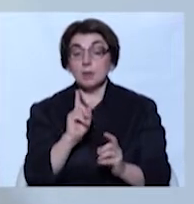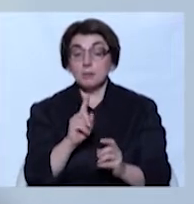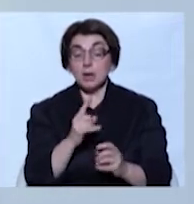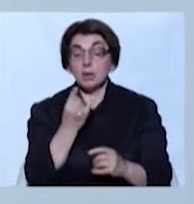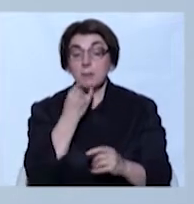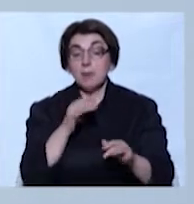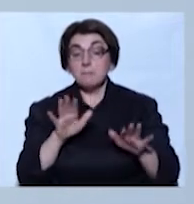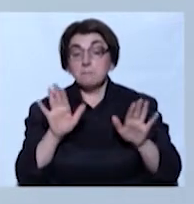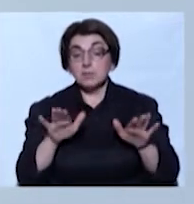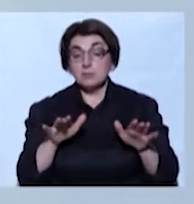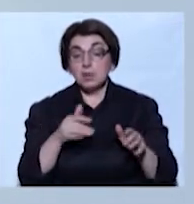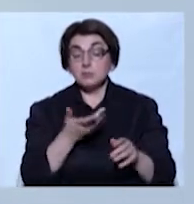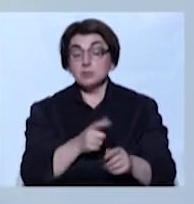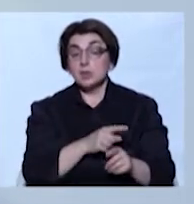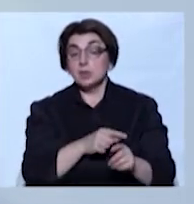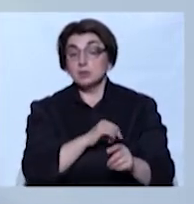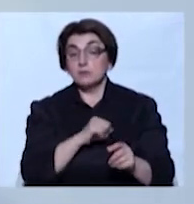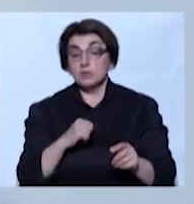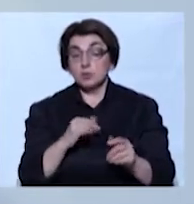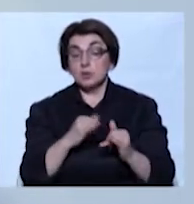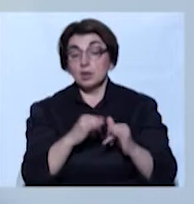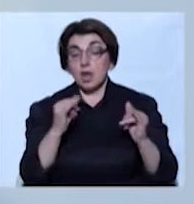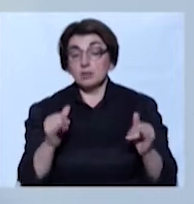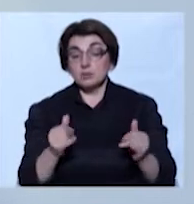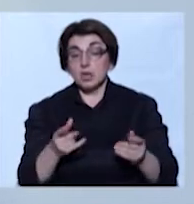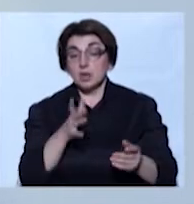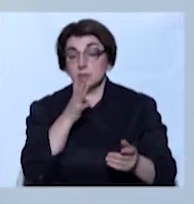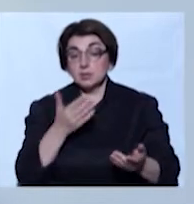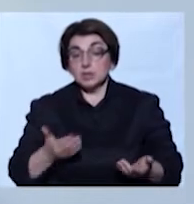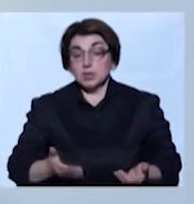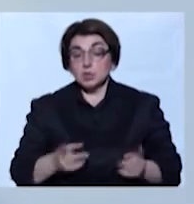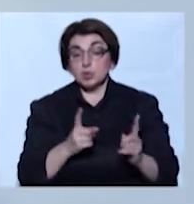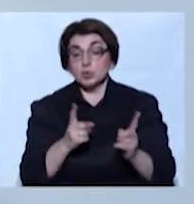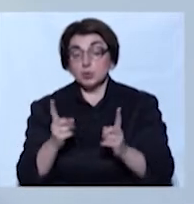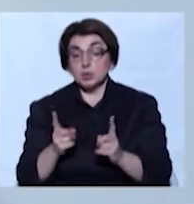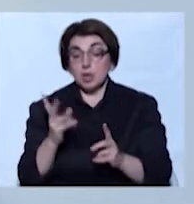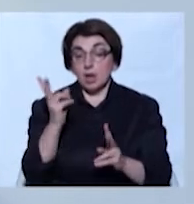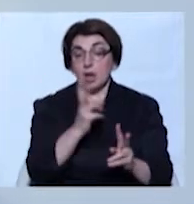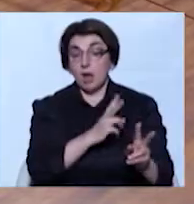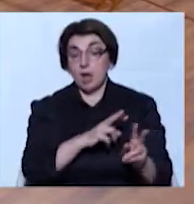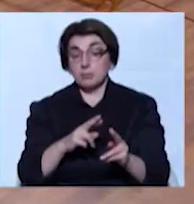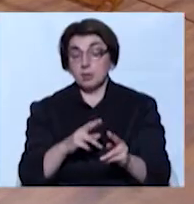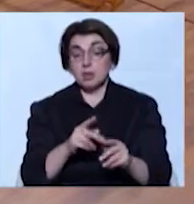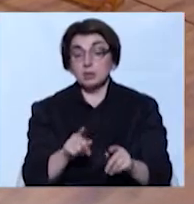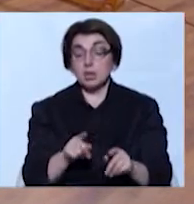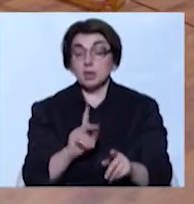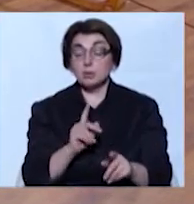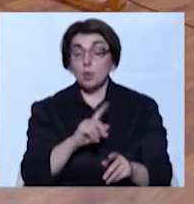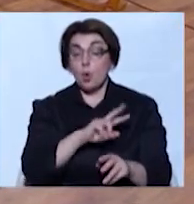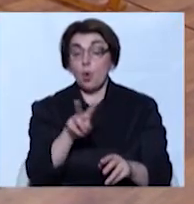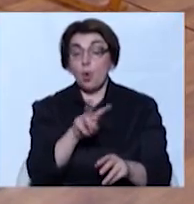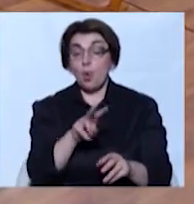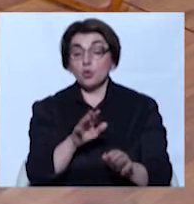განვითარების სასიცოცხლო ციკლი ძალიან გავს ერთმანეთს. გავს იმით, რომ ორივე დებს კვერცხს, ასევე იმით,